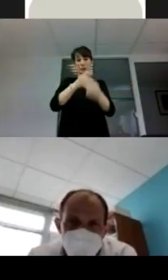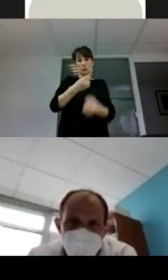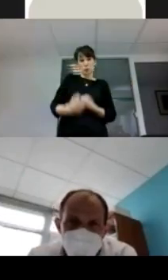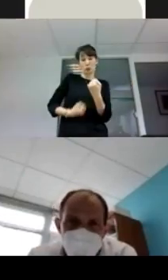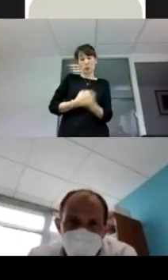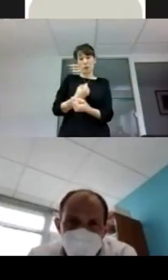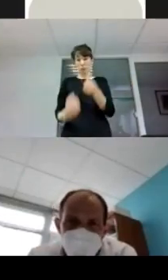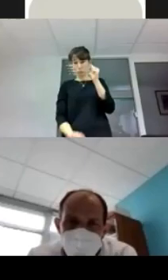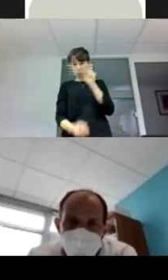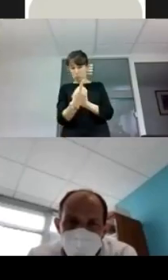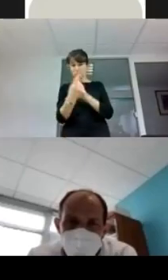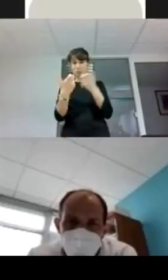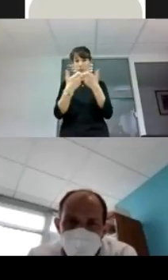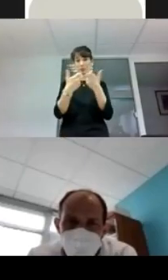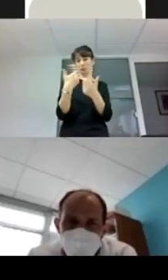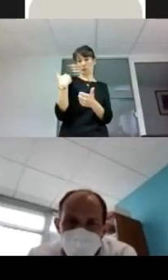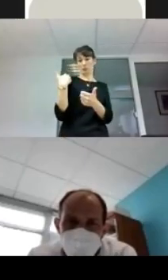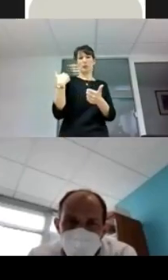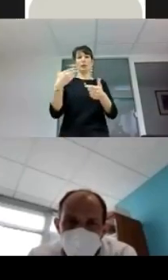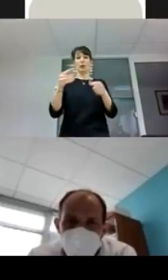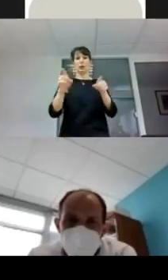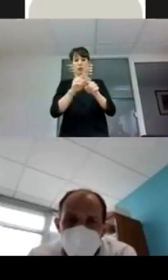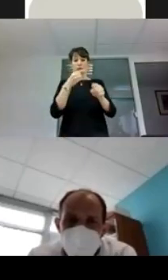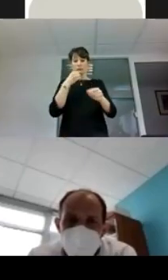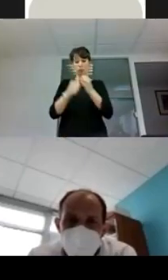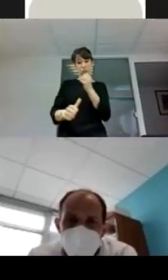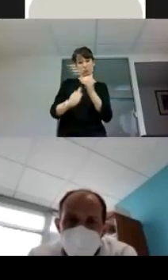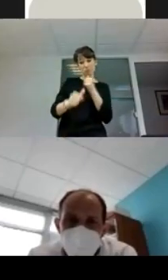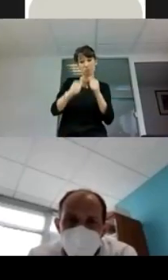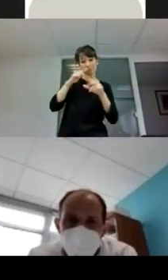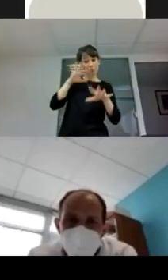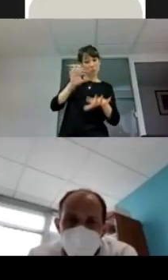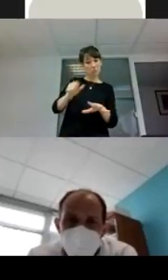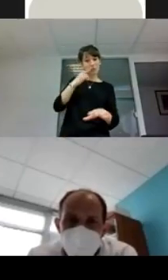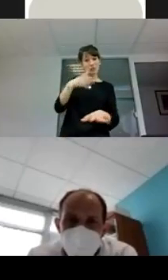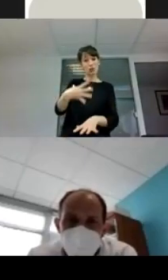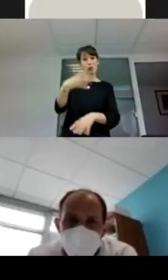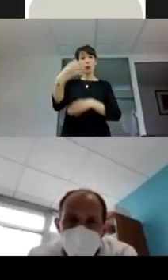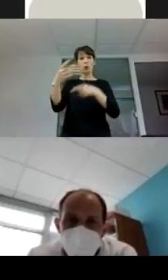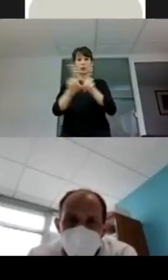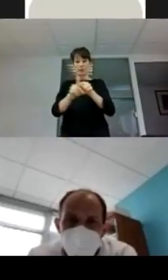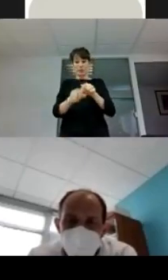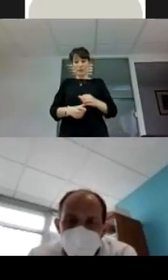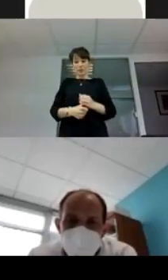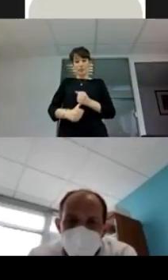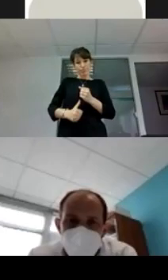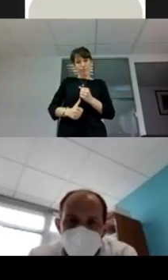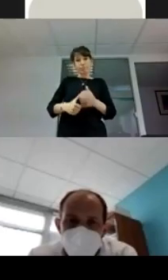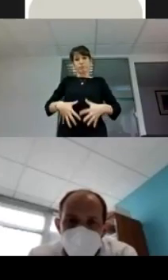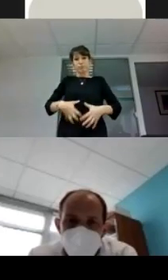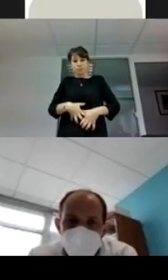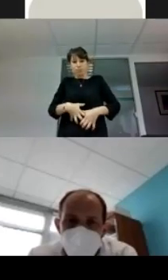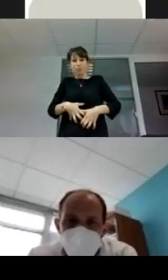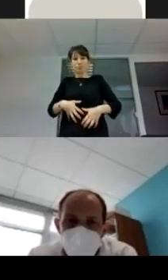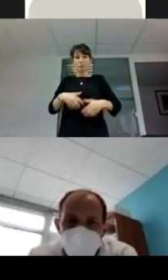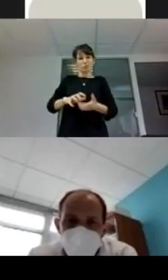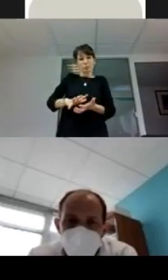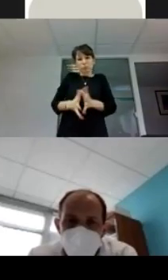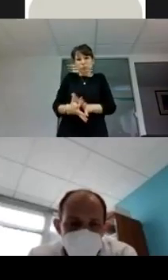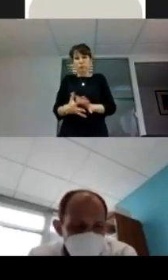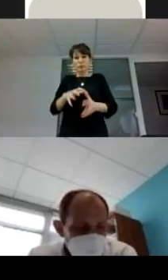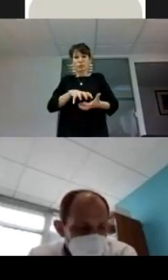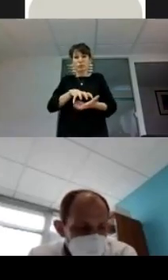passé 50 ans, des douleurs inhabituelles et récentes, du sang rouge dans les selles ou une modification récente